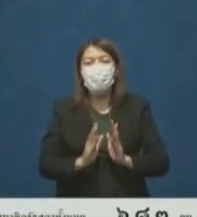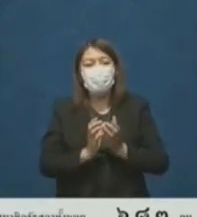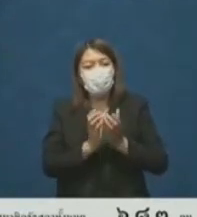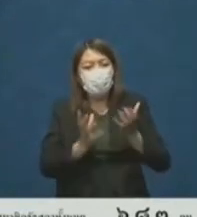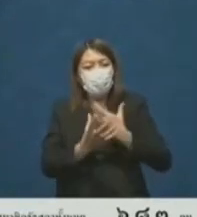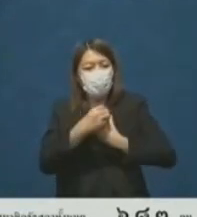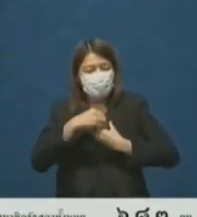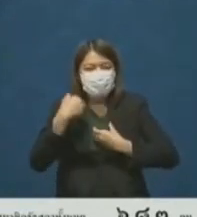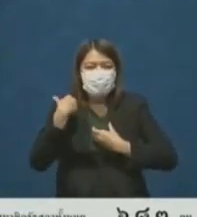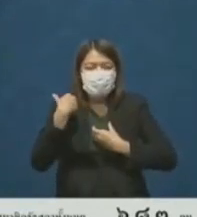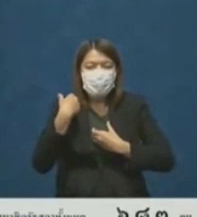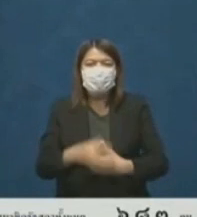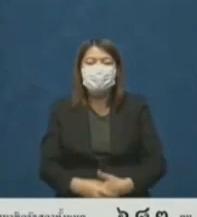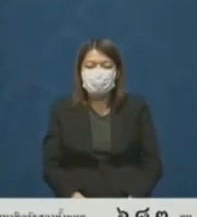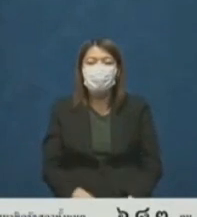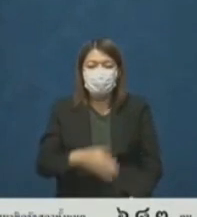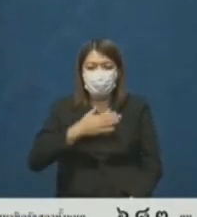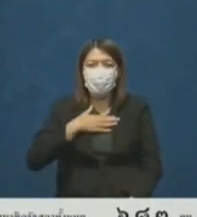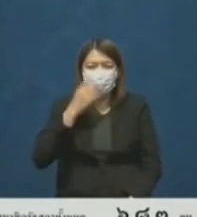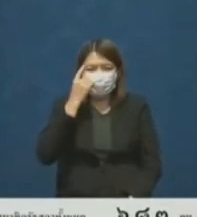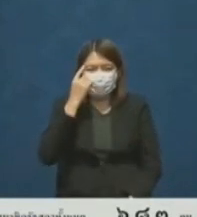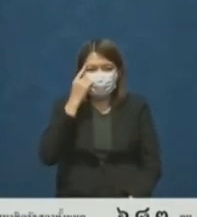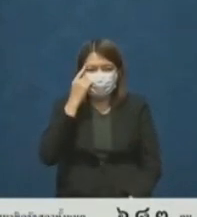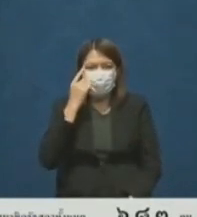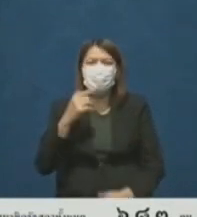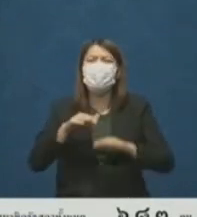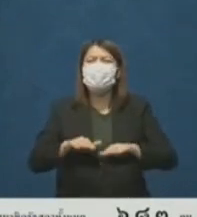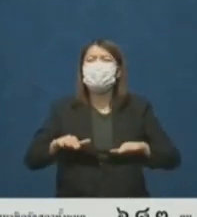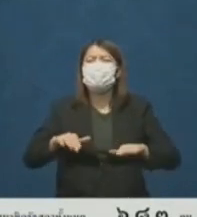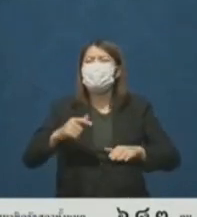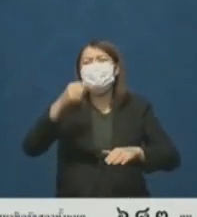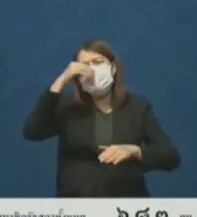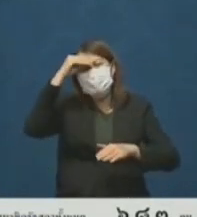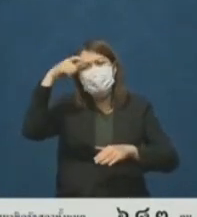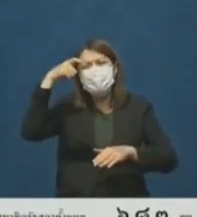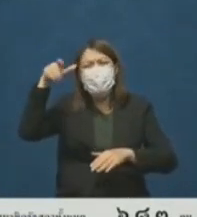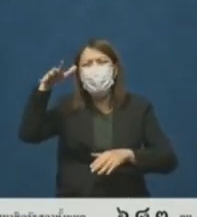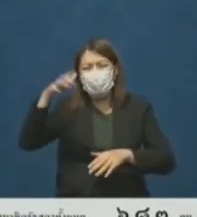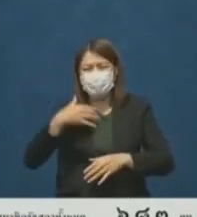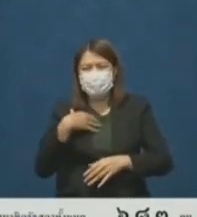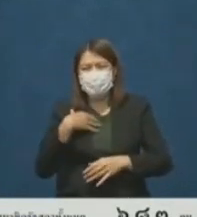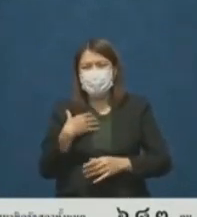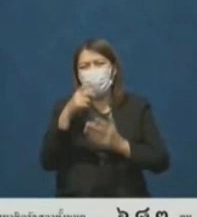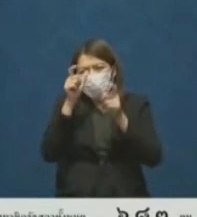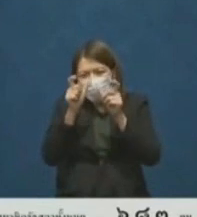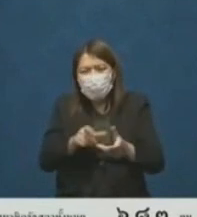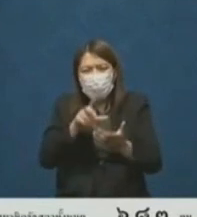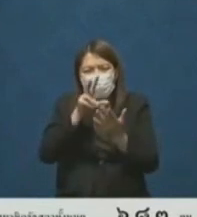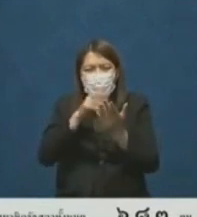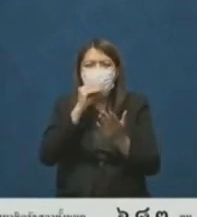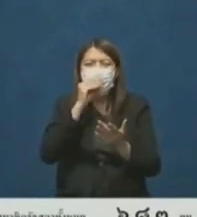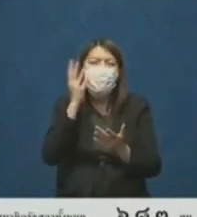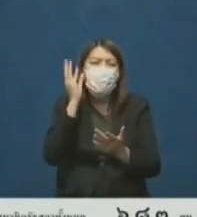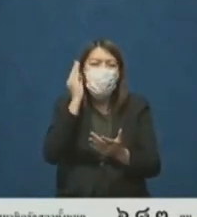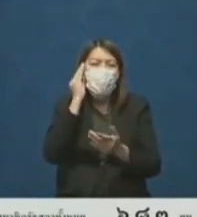กันคนถึงจะมีคุณธรรมผมเห็นแบบนั้นนะครับเพราะผมเป็นเด็กบ้านนอกก็เรียน